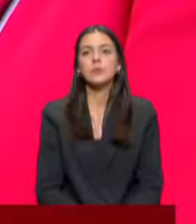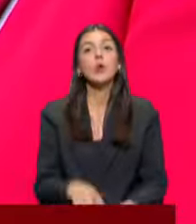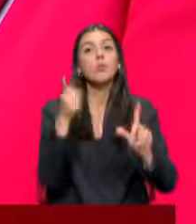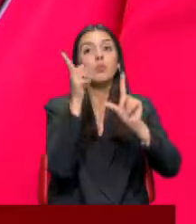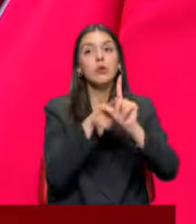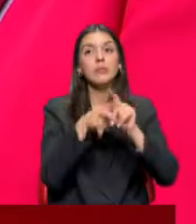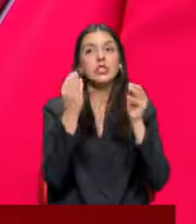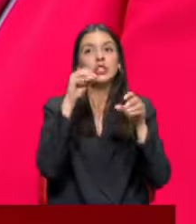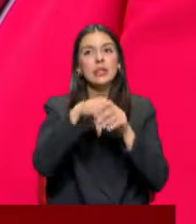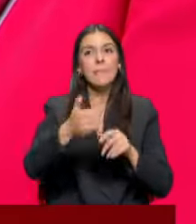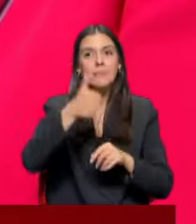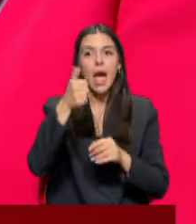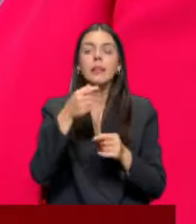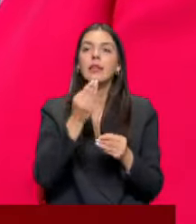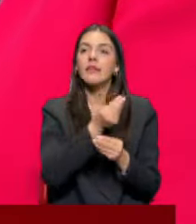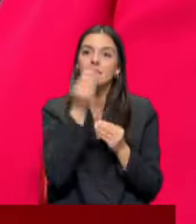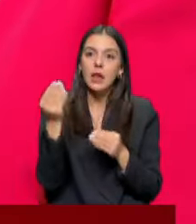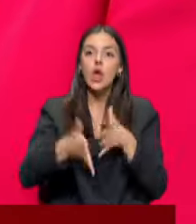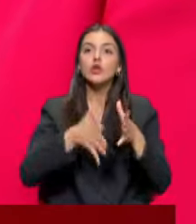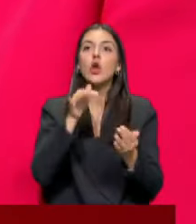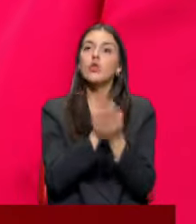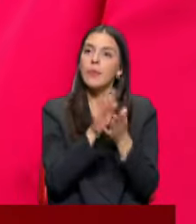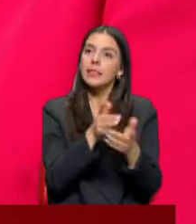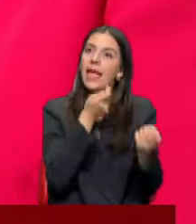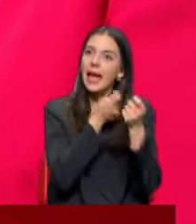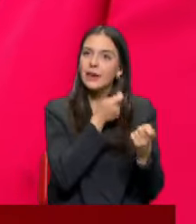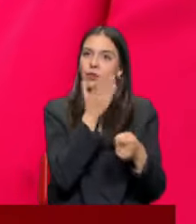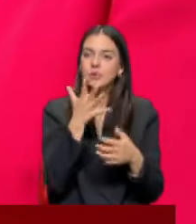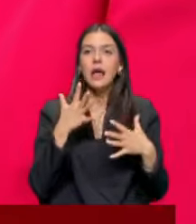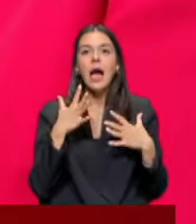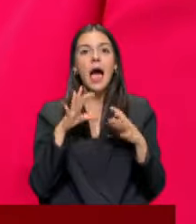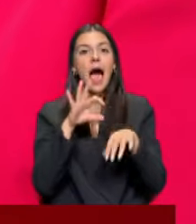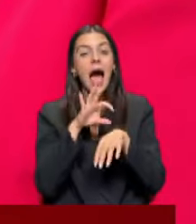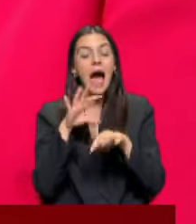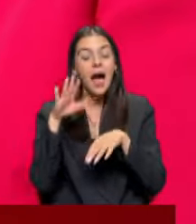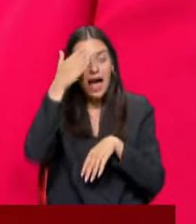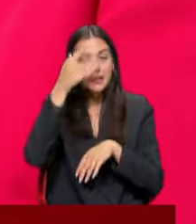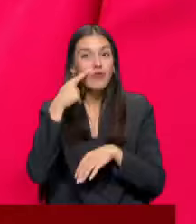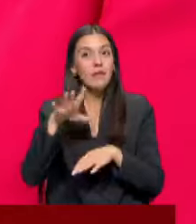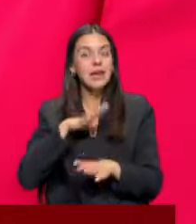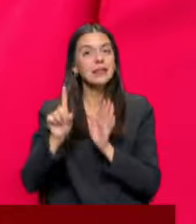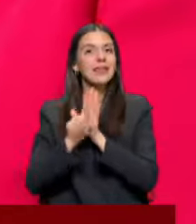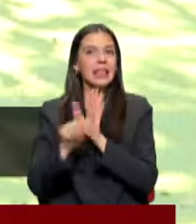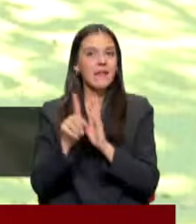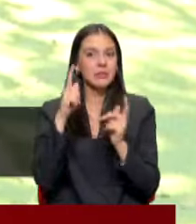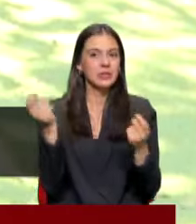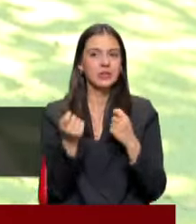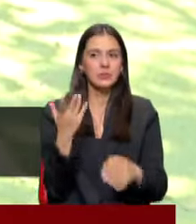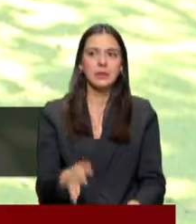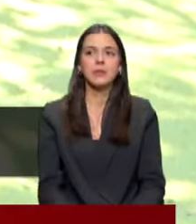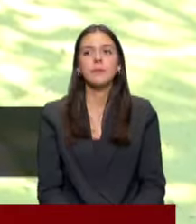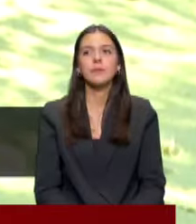Projemiz İçişleri Bakanlığı'na sunulan sokak köpeklerini eğitiyoruz, hastalarımızı tedavi ediyoruz kapsamında başlayan bir çalışma.